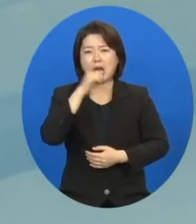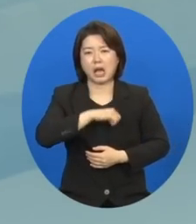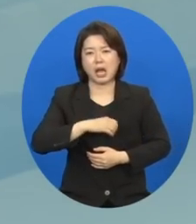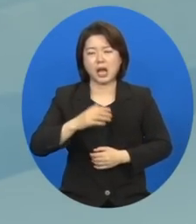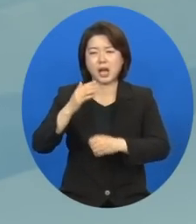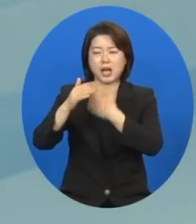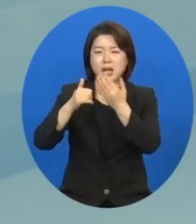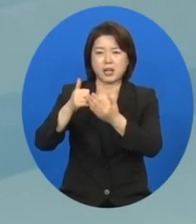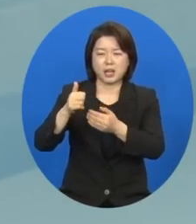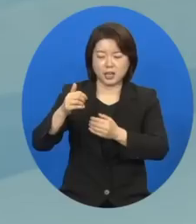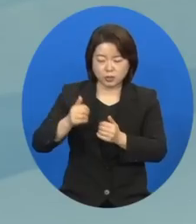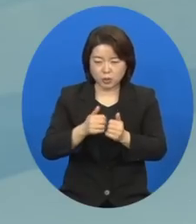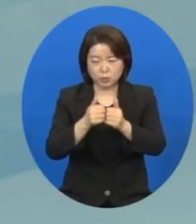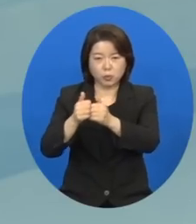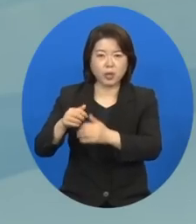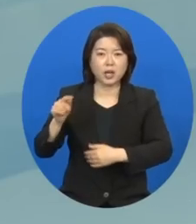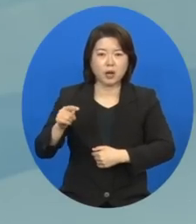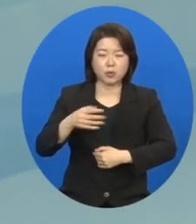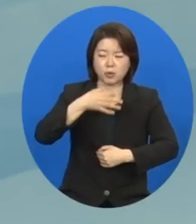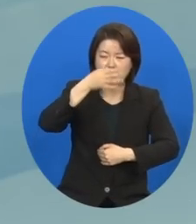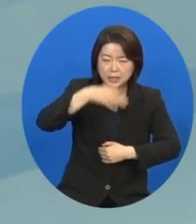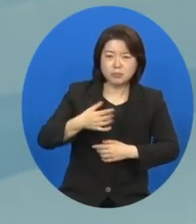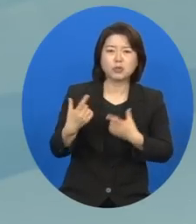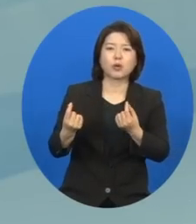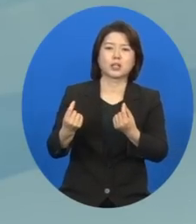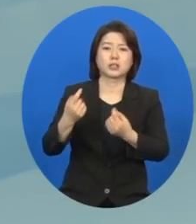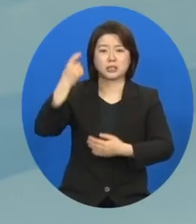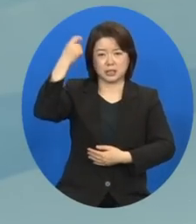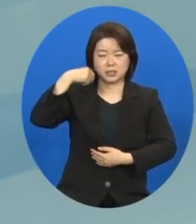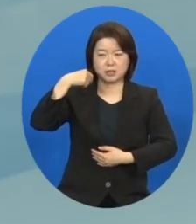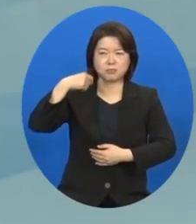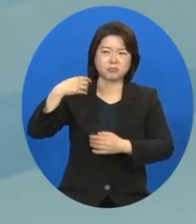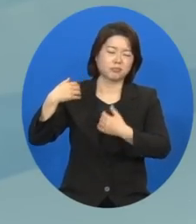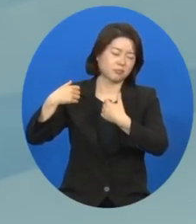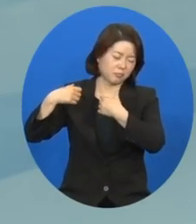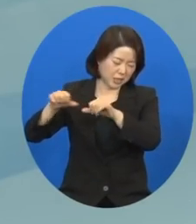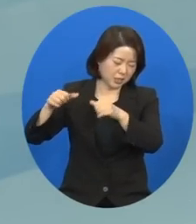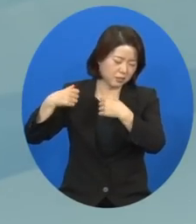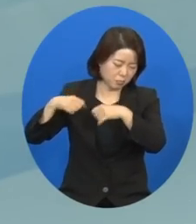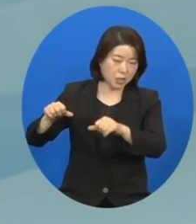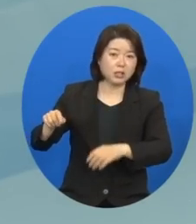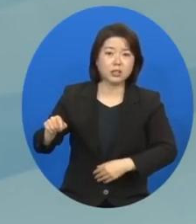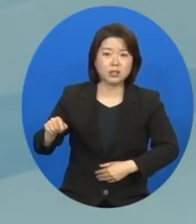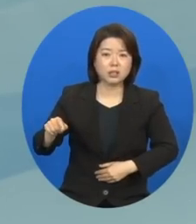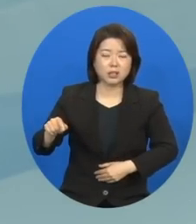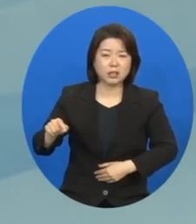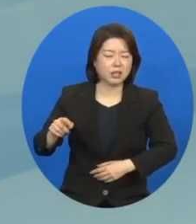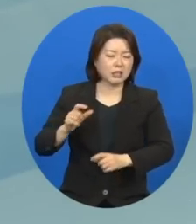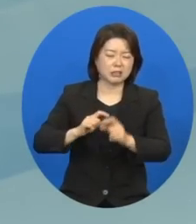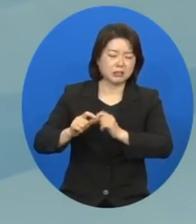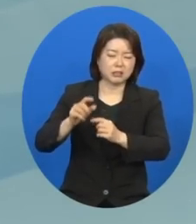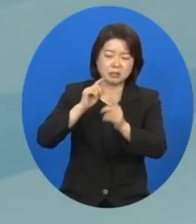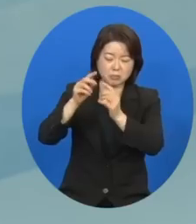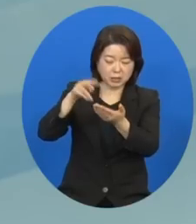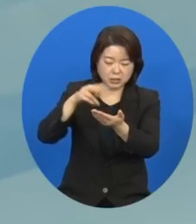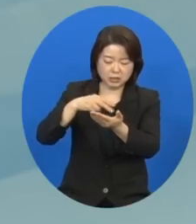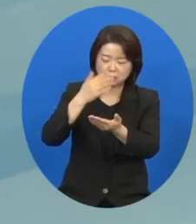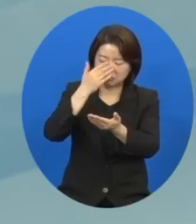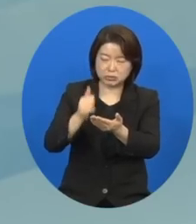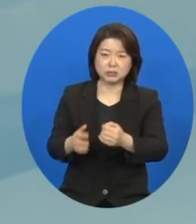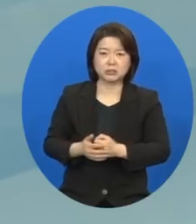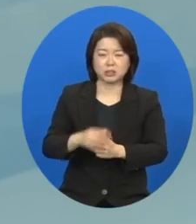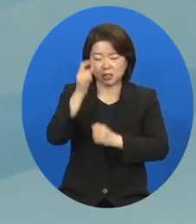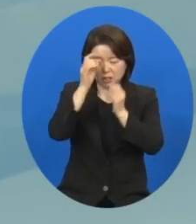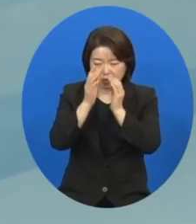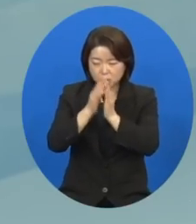주님과 동행하는 것은 이제 힘든 것 같아. 그만둬야겠어. 더 이상 말씀 읽는 것도 지겹고